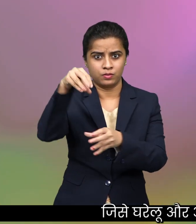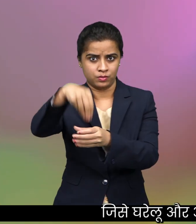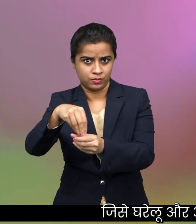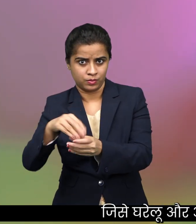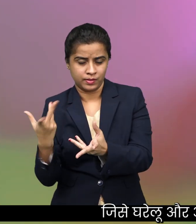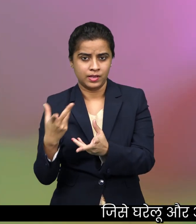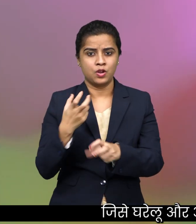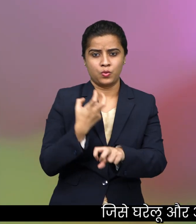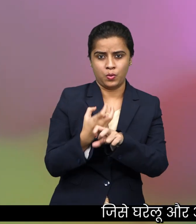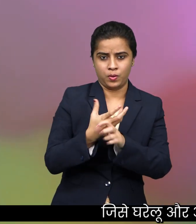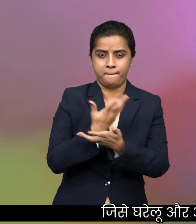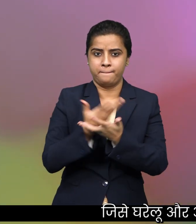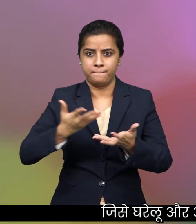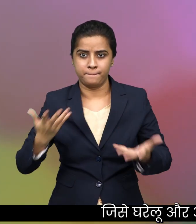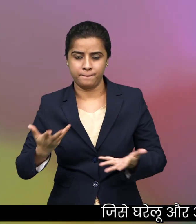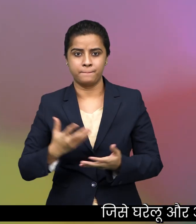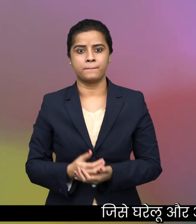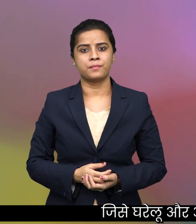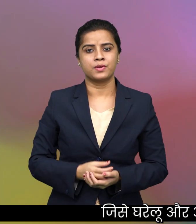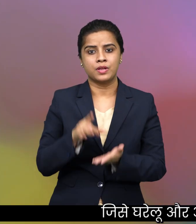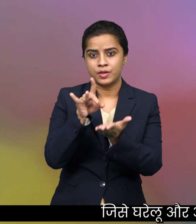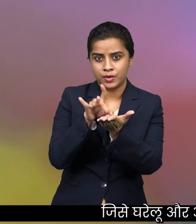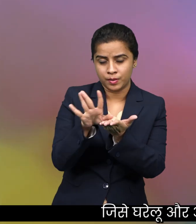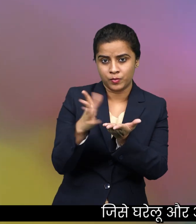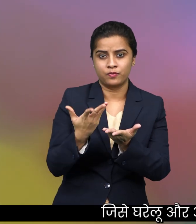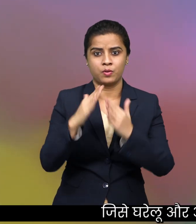घरेलू और औद्योगिक गतिविधियों से त्याग दिया जाता है।